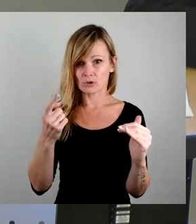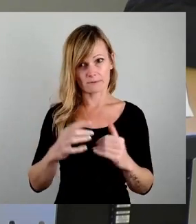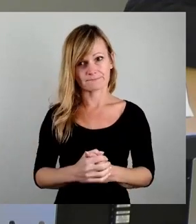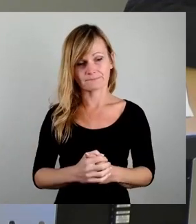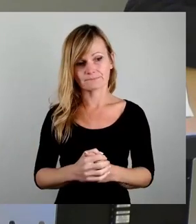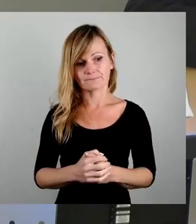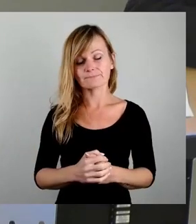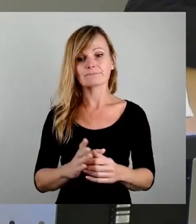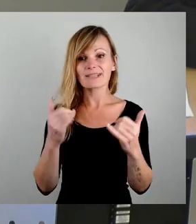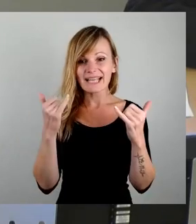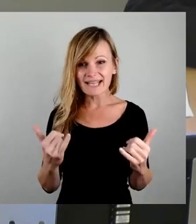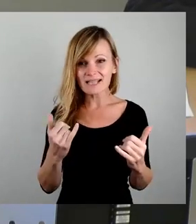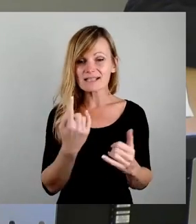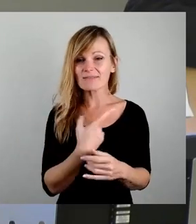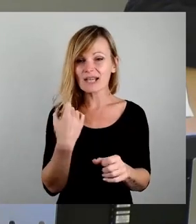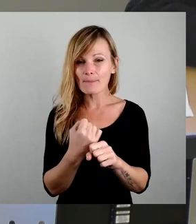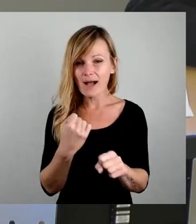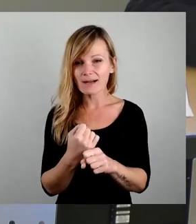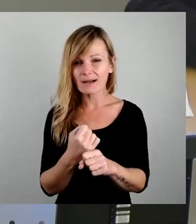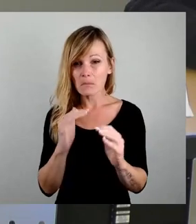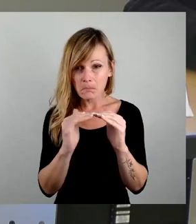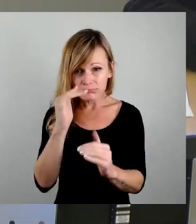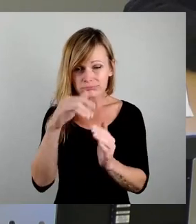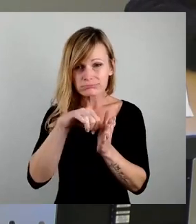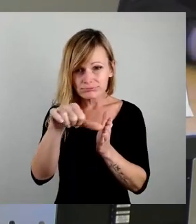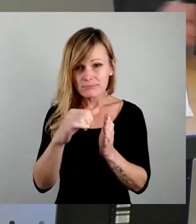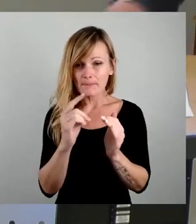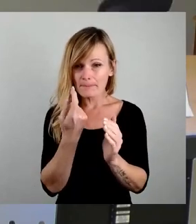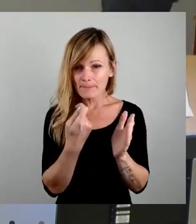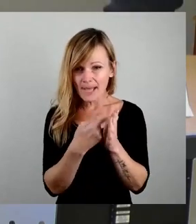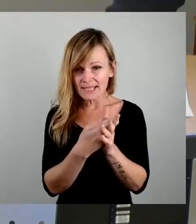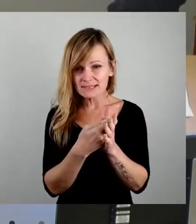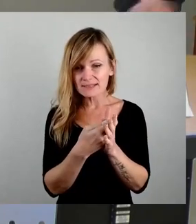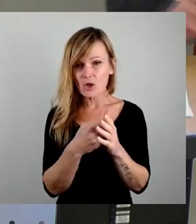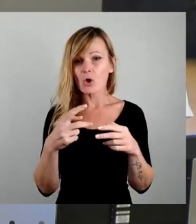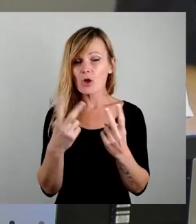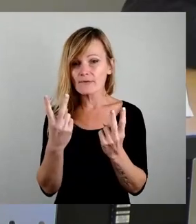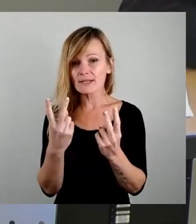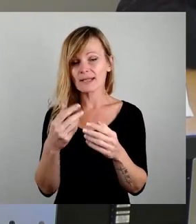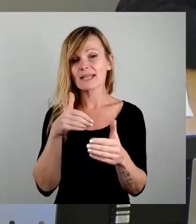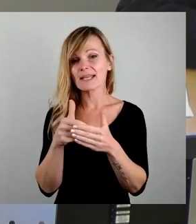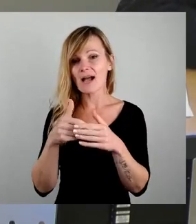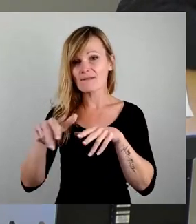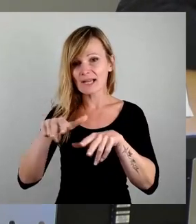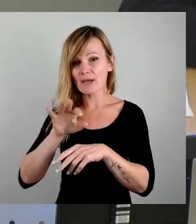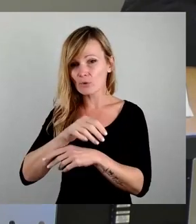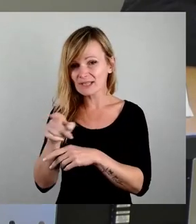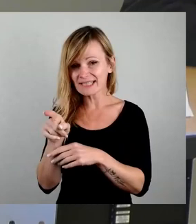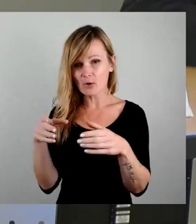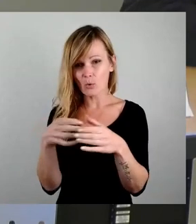das genaue Gegenteil vom attraktiver machen. Wir machen den öffentlichen Nahverkehr für die Gruppen, die wir gewinnen wollen,